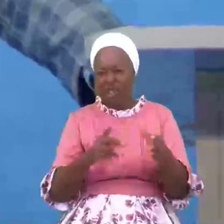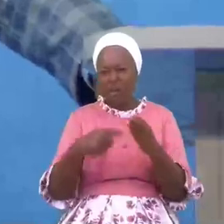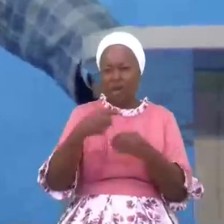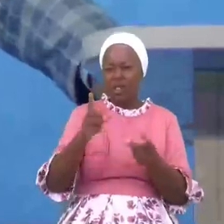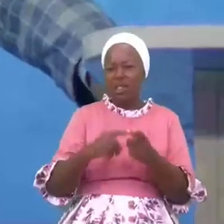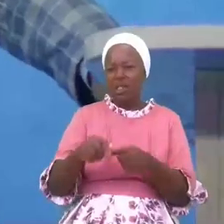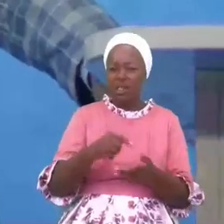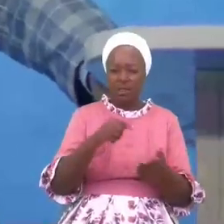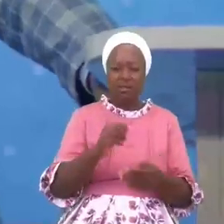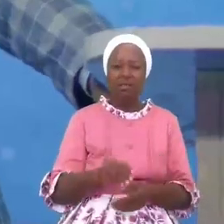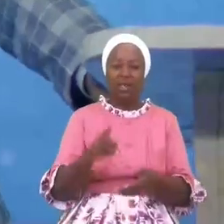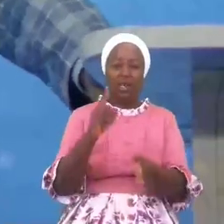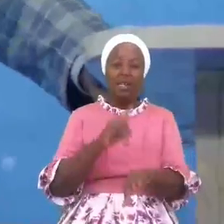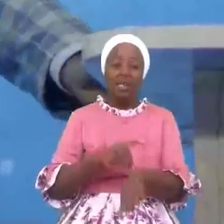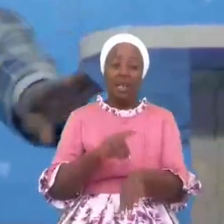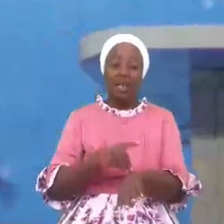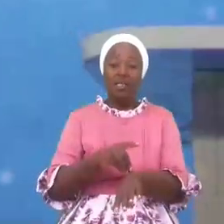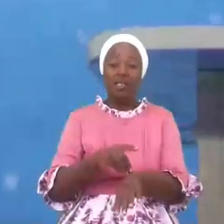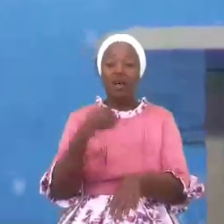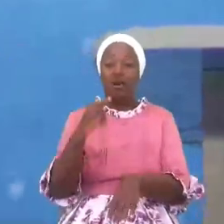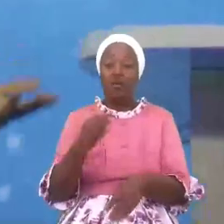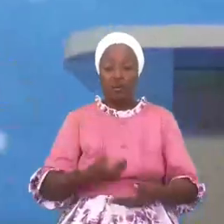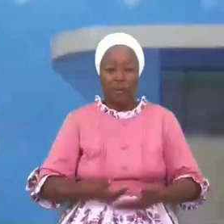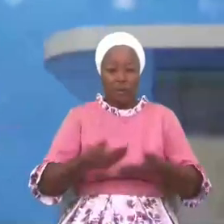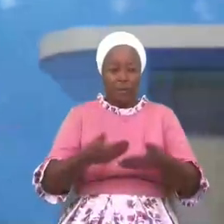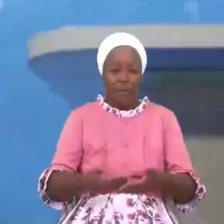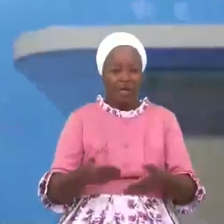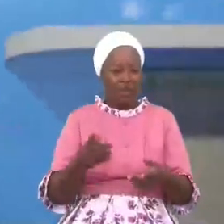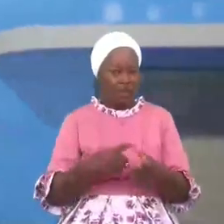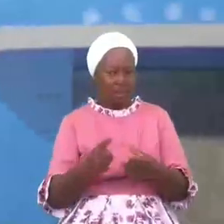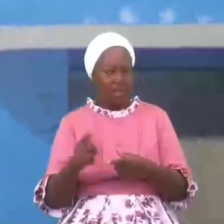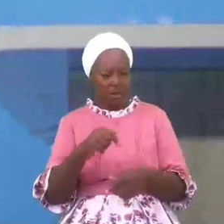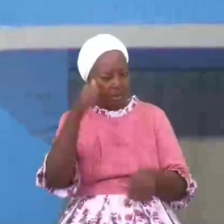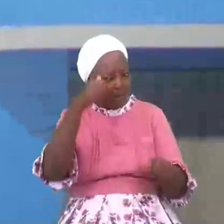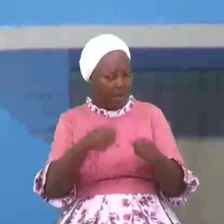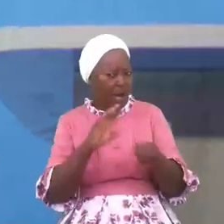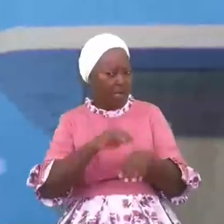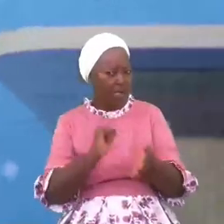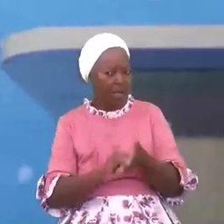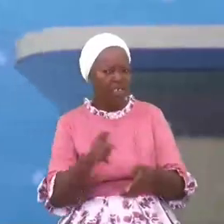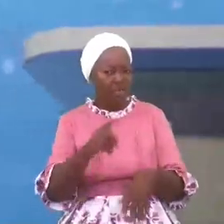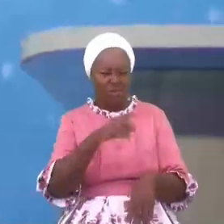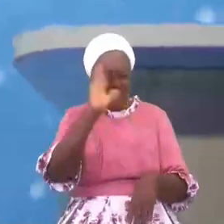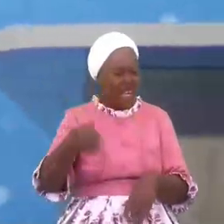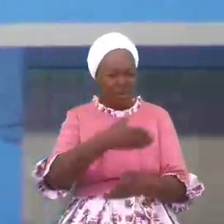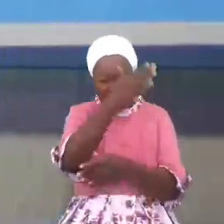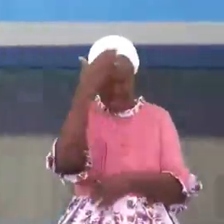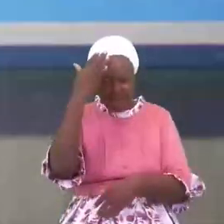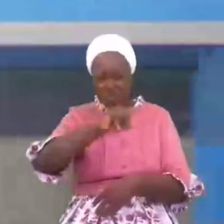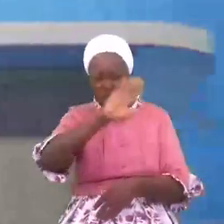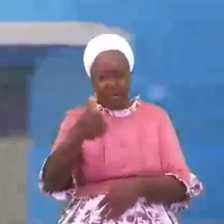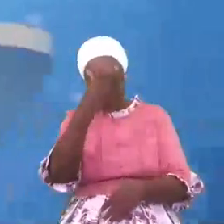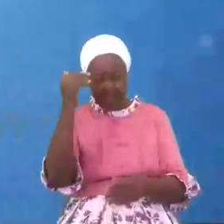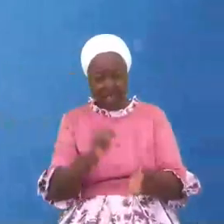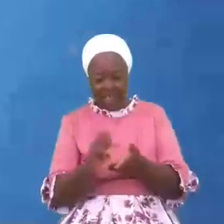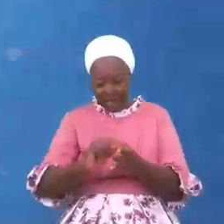le registre sur toi, date de naissance. Et tu te rappelles. Oh, tu n'oublies jamais ça. Et tu notes ça. Tu soumets le formulaire.